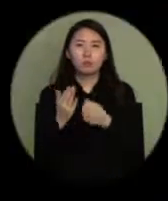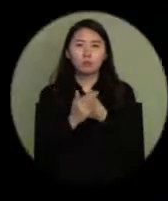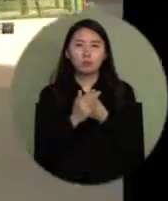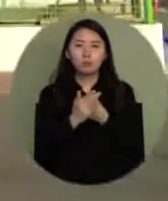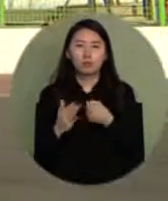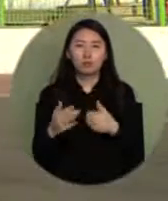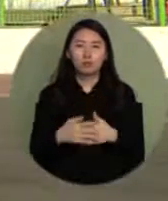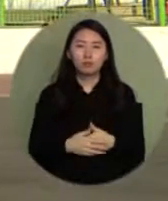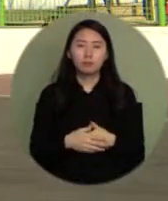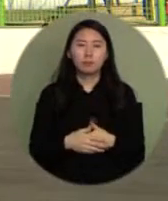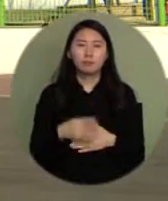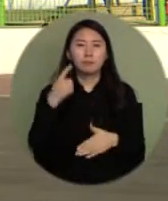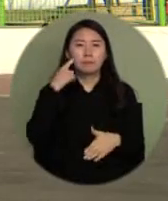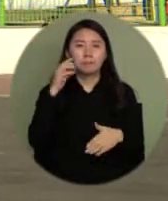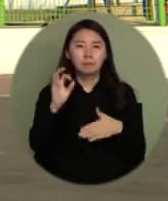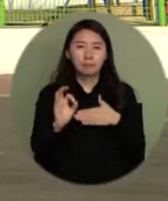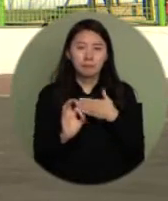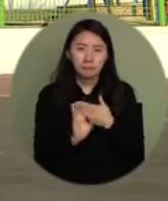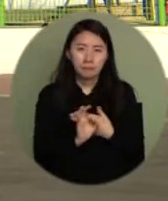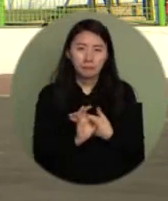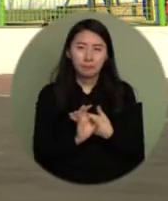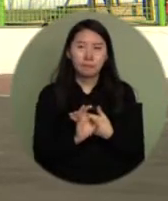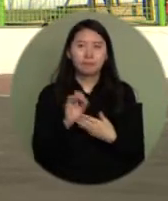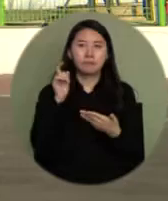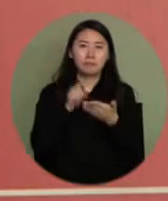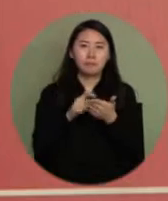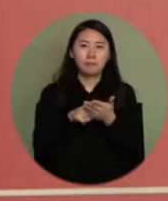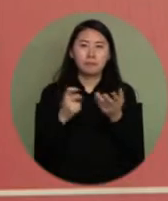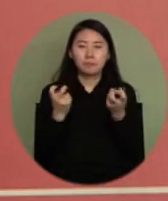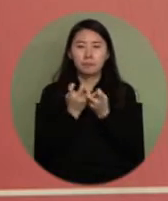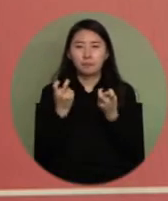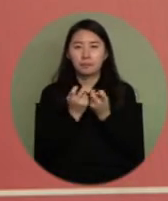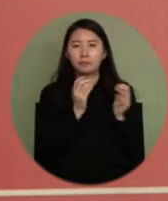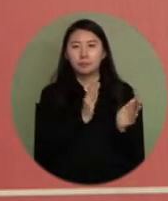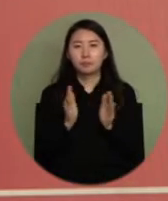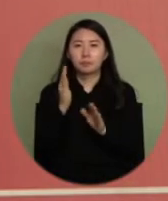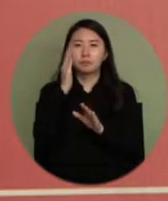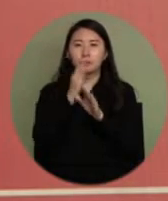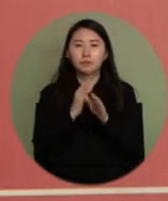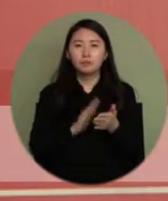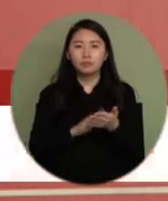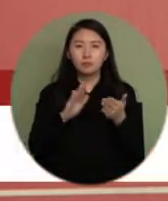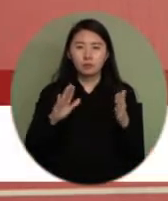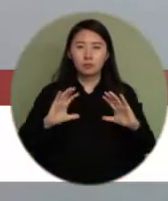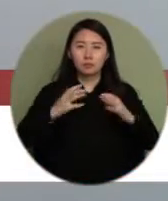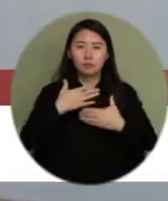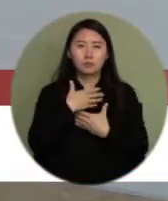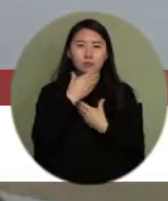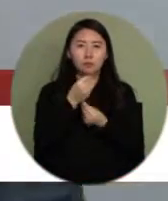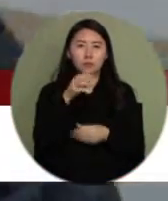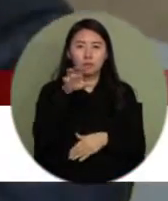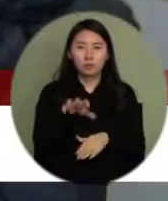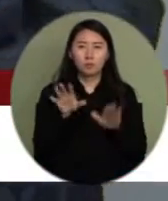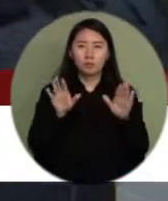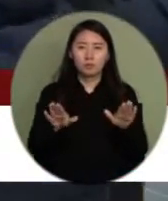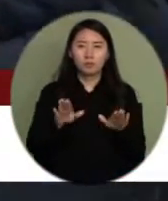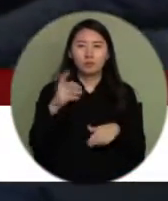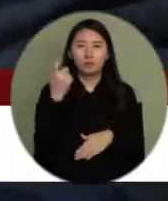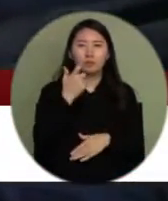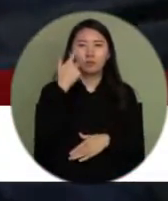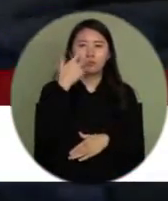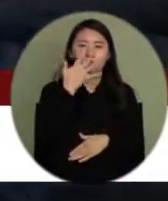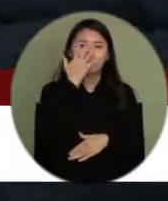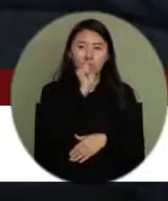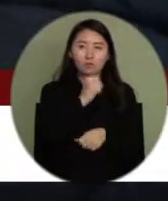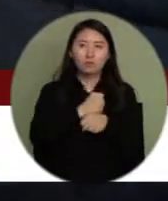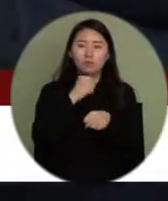때문에 만일의 상황을 대비한 비상대책도 마련되고 있습니다. 국민안전처는 올해 66억 원을